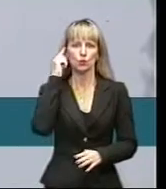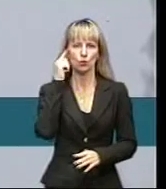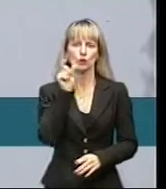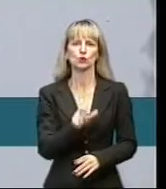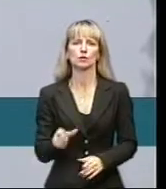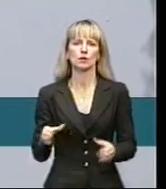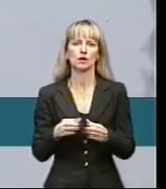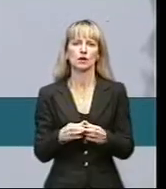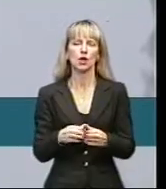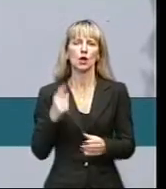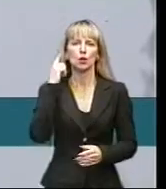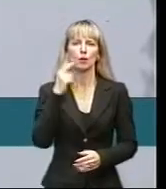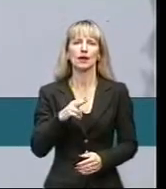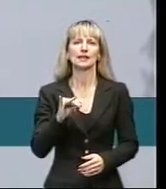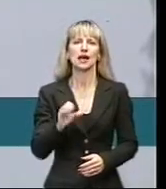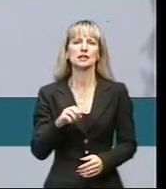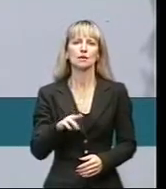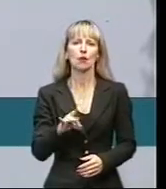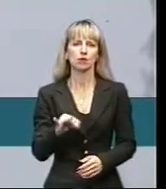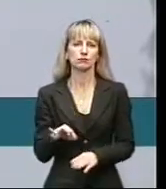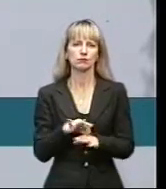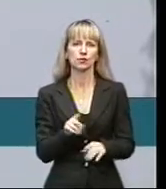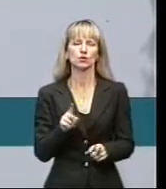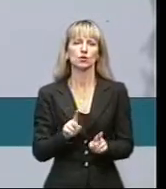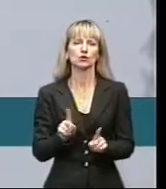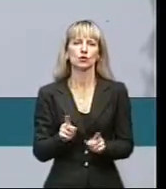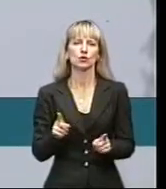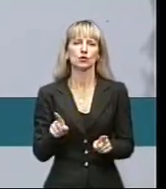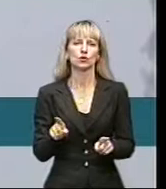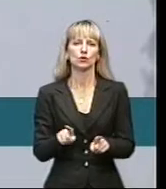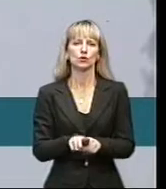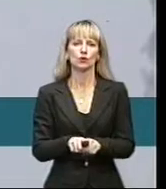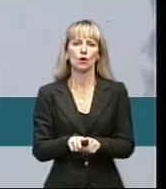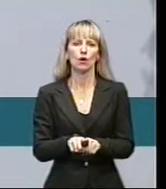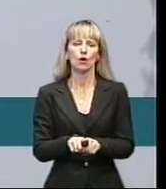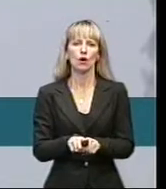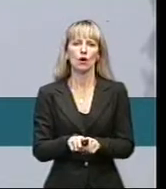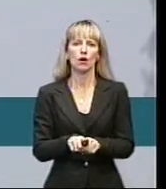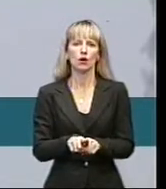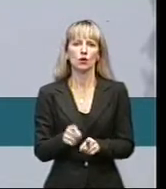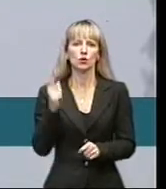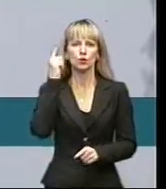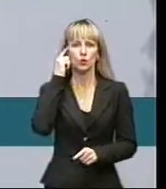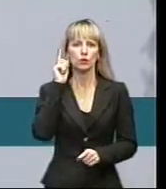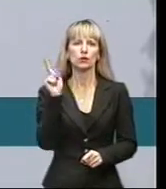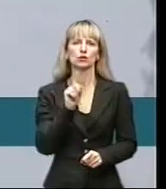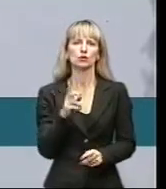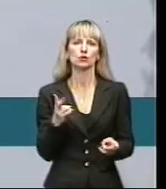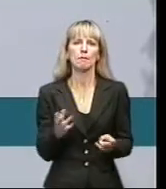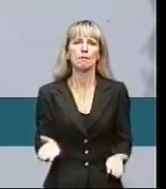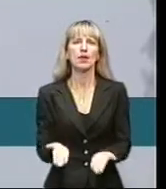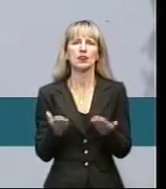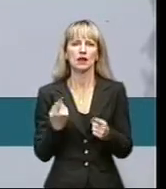думка, думка діаспори призвела до того, до будіння думки, так скажемо, що підняти цю